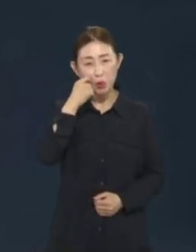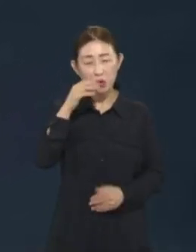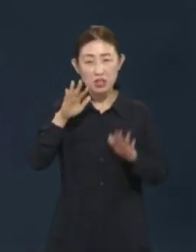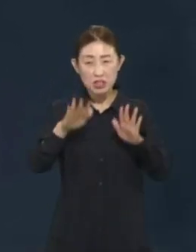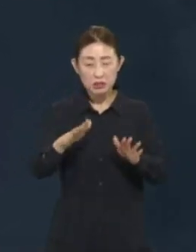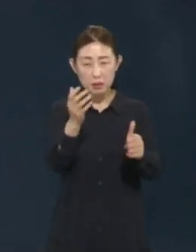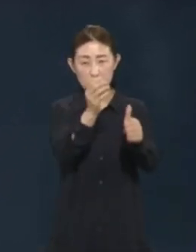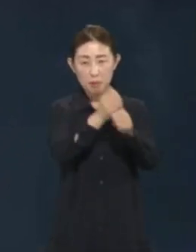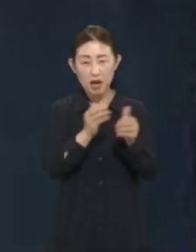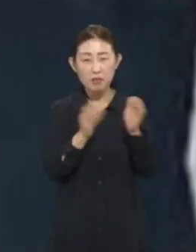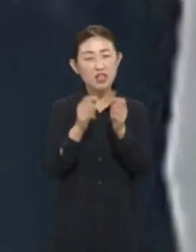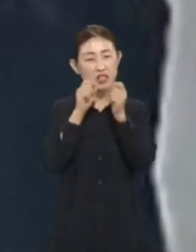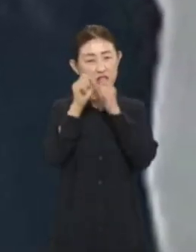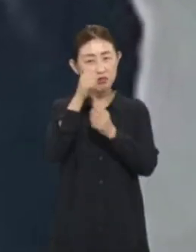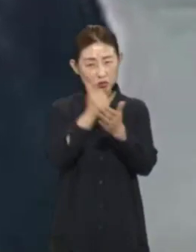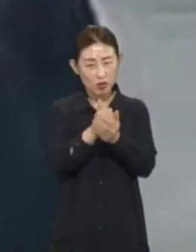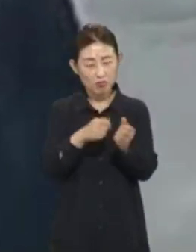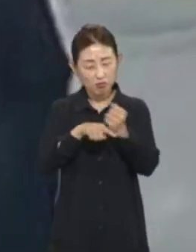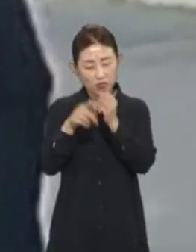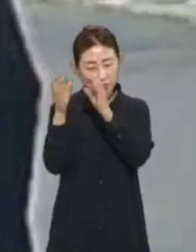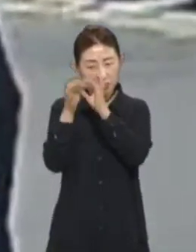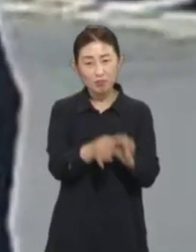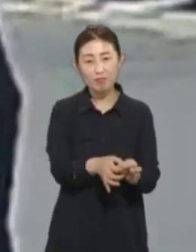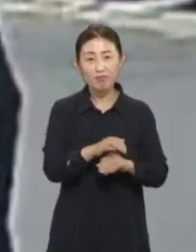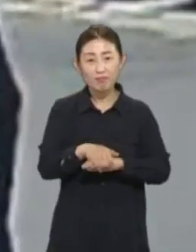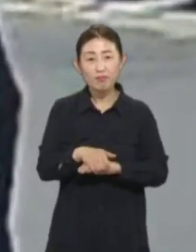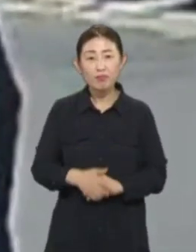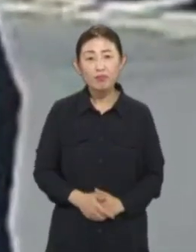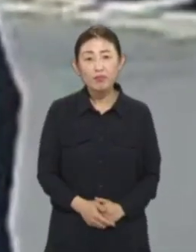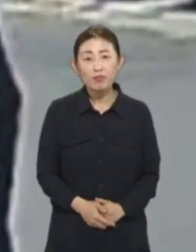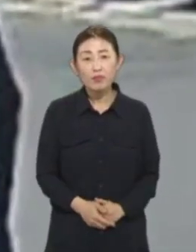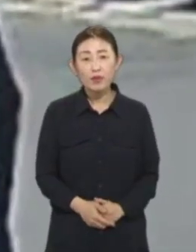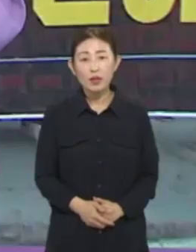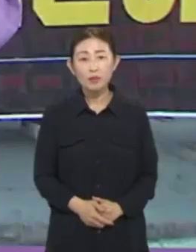사기 혐의를 적용해 수사를 이어갈 방침입니다.